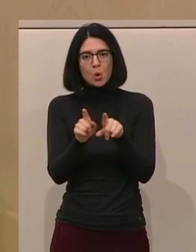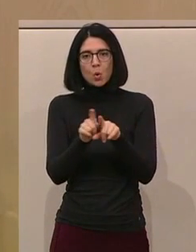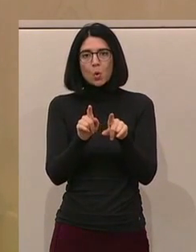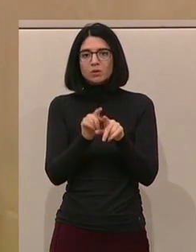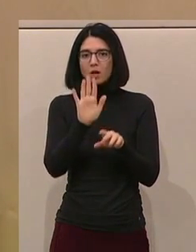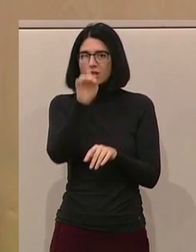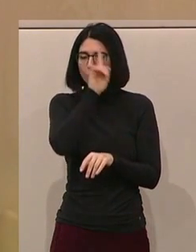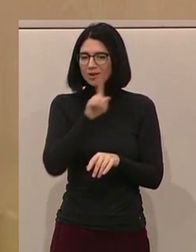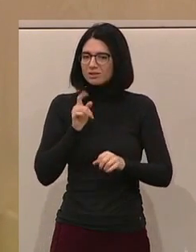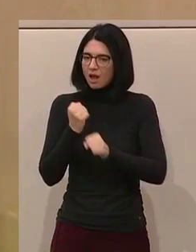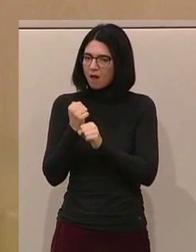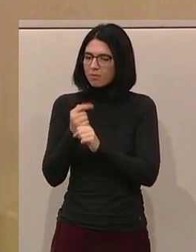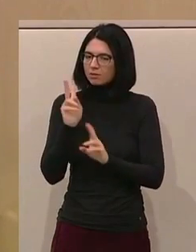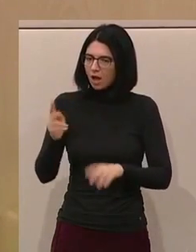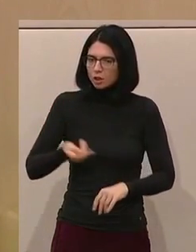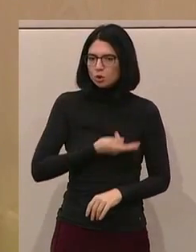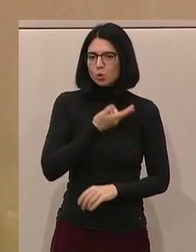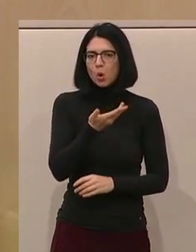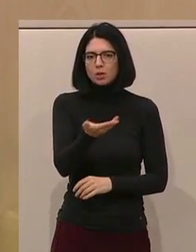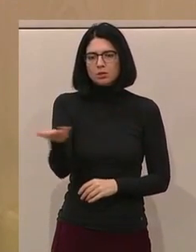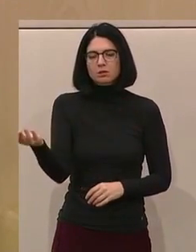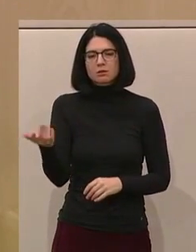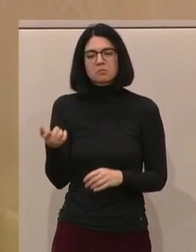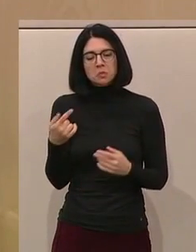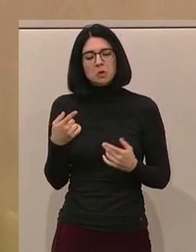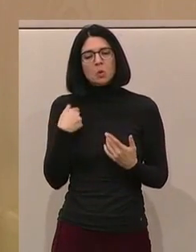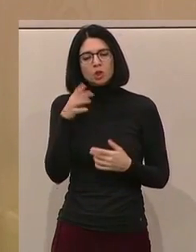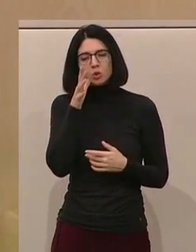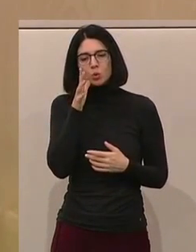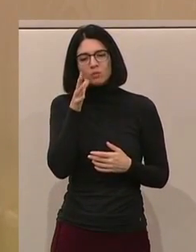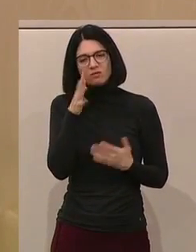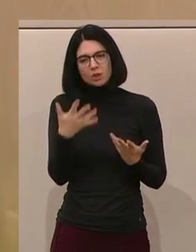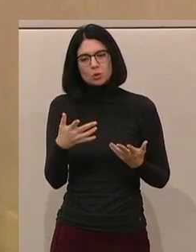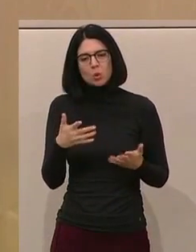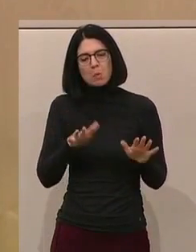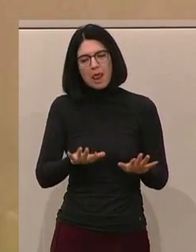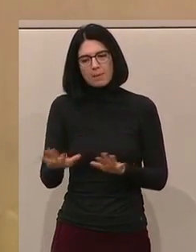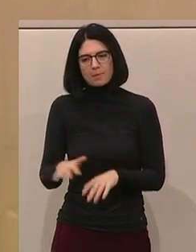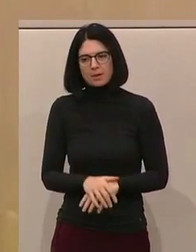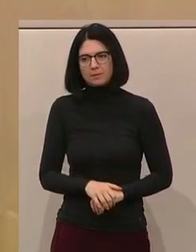der Exekutive in Österreich, die dafür sorgen wird, dass es auch in Zukunft so bleibt.